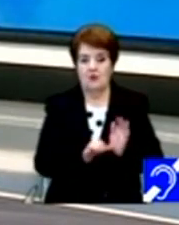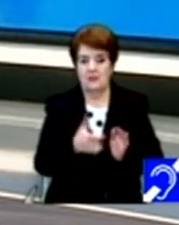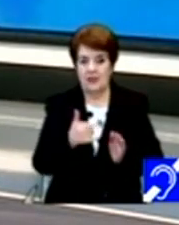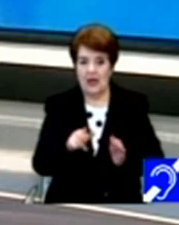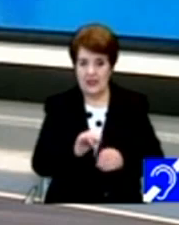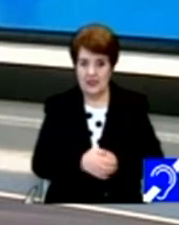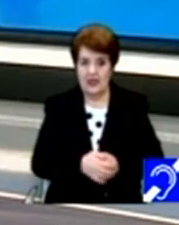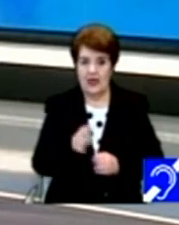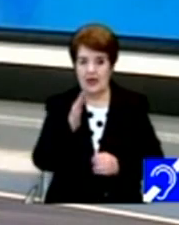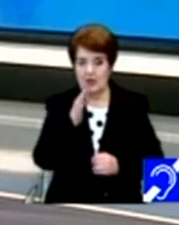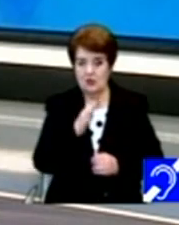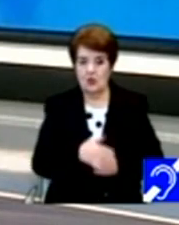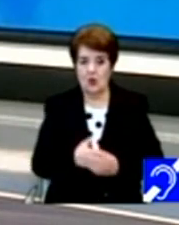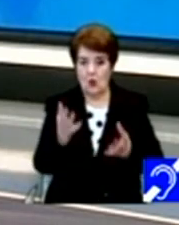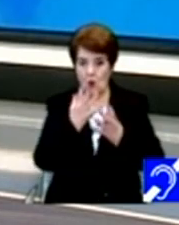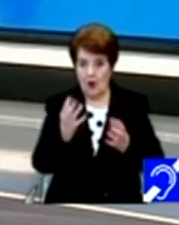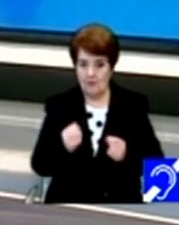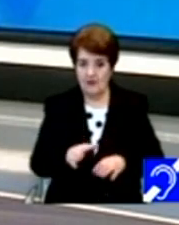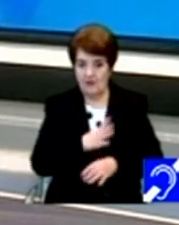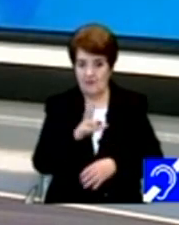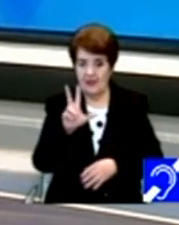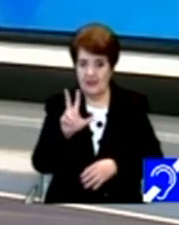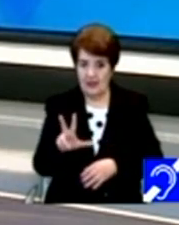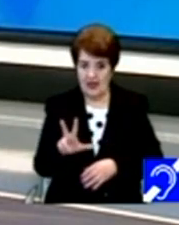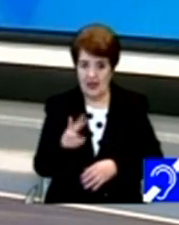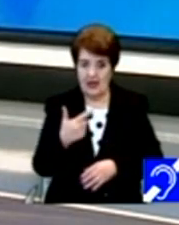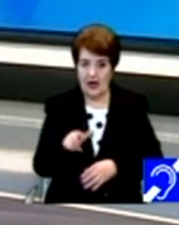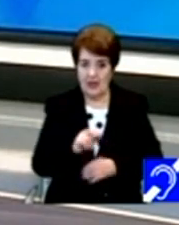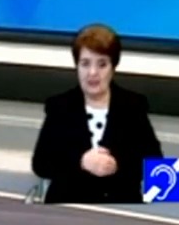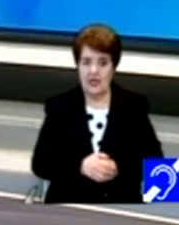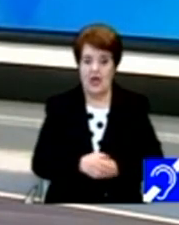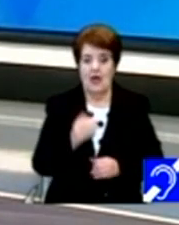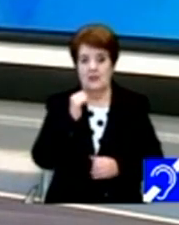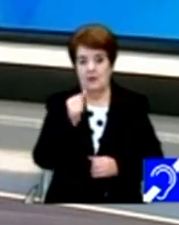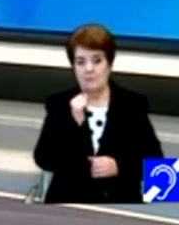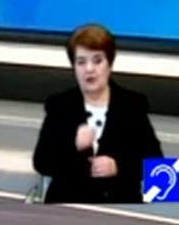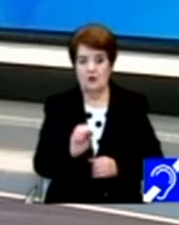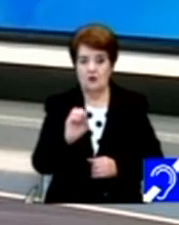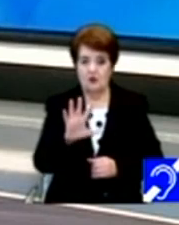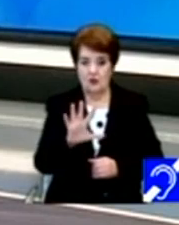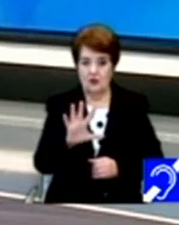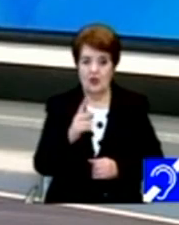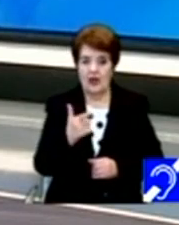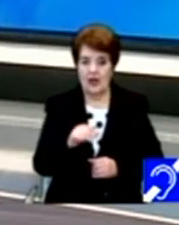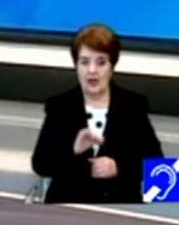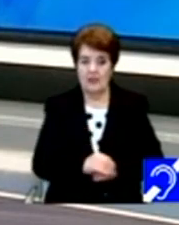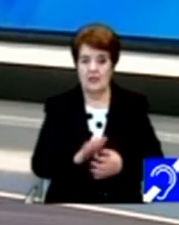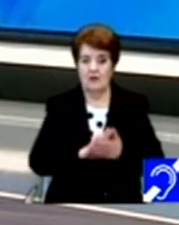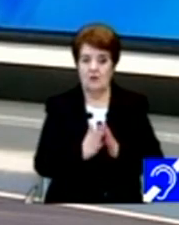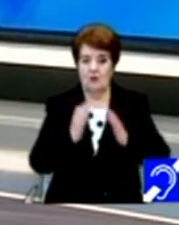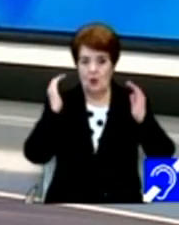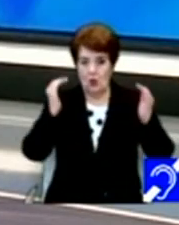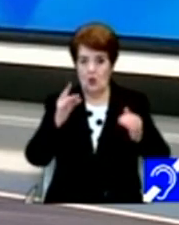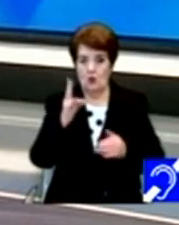grade. La Chișinău, minima din această noapte va fi de 3 grade, iar maxima de mâine de 5 grade, în condițiile unui cer